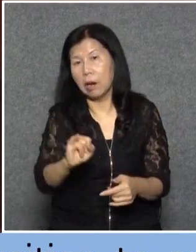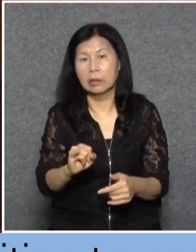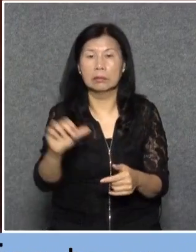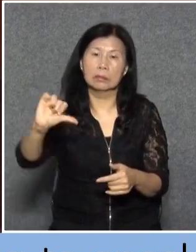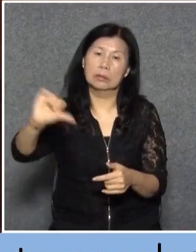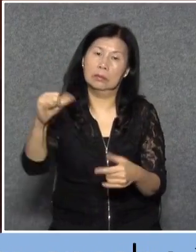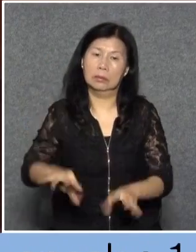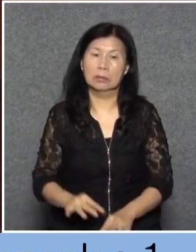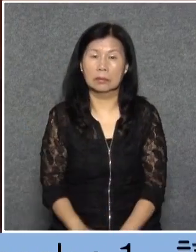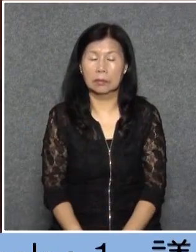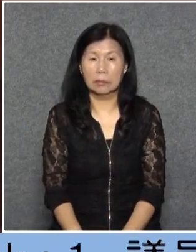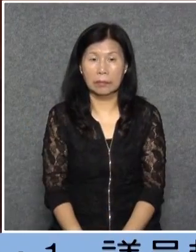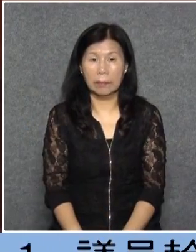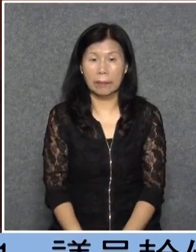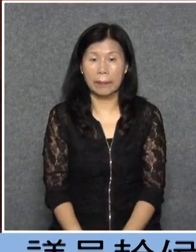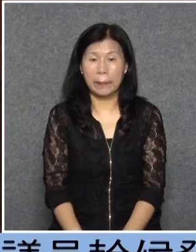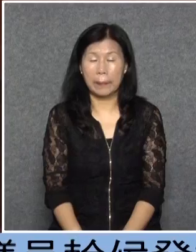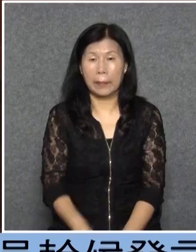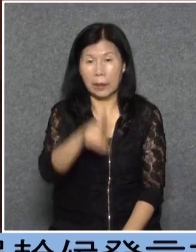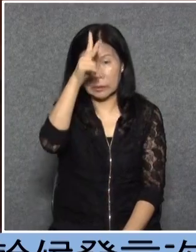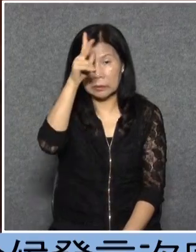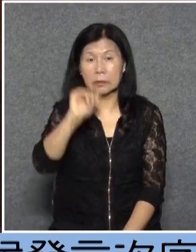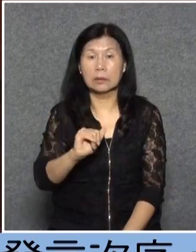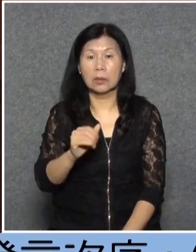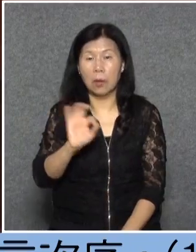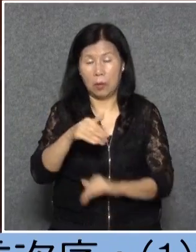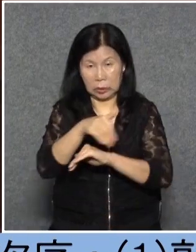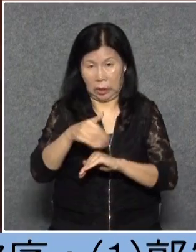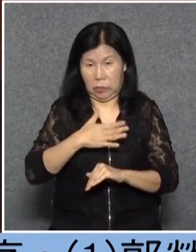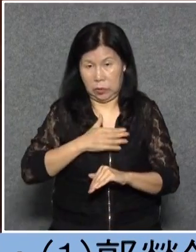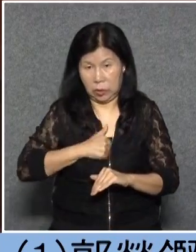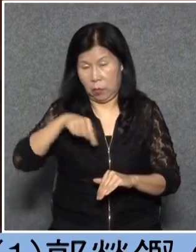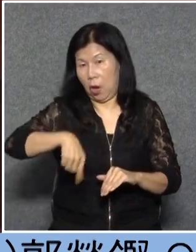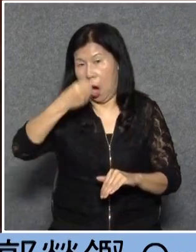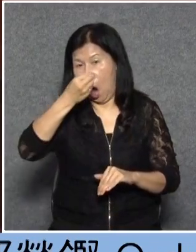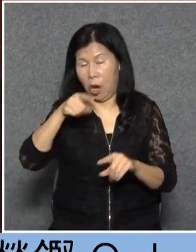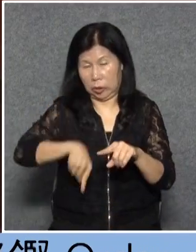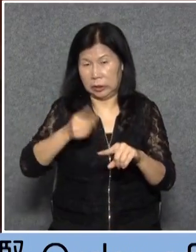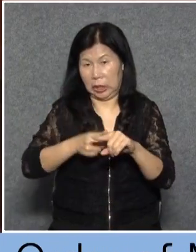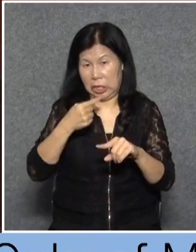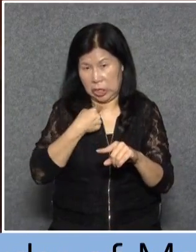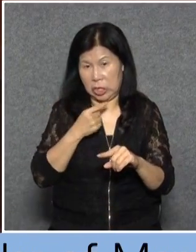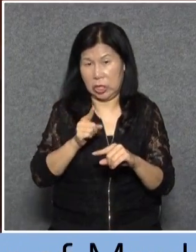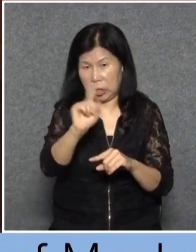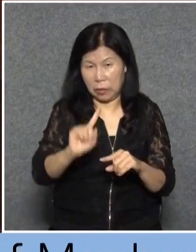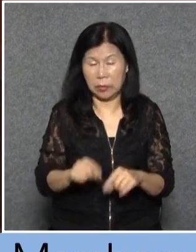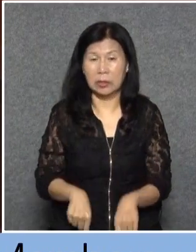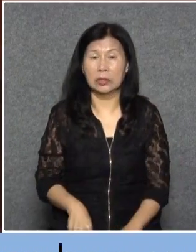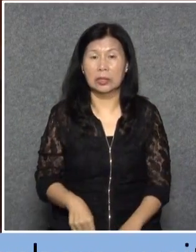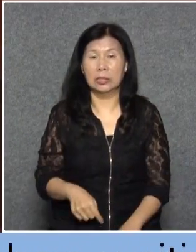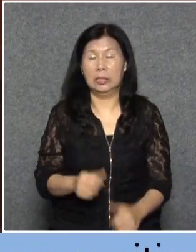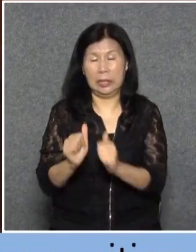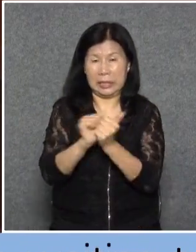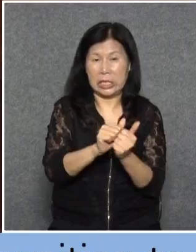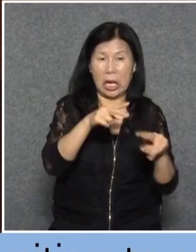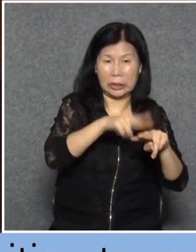不是？但是政府在没有打算解决本土需求的问题，又要讲背靠中国